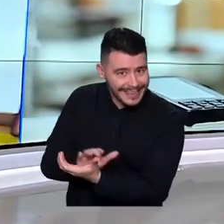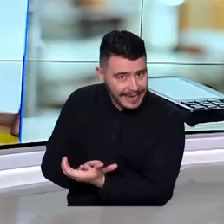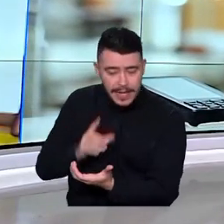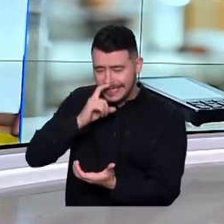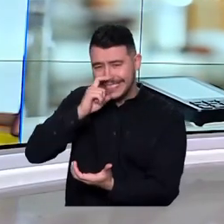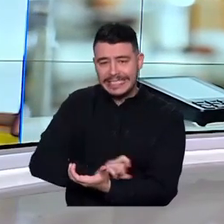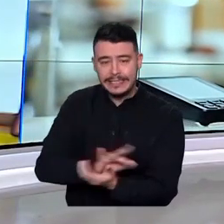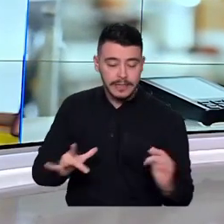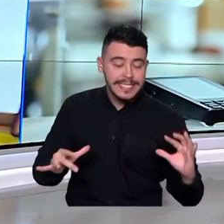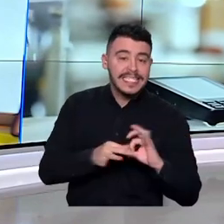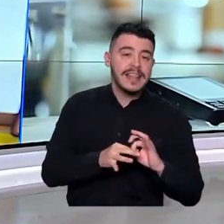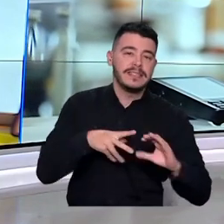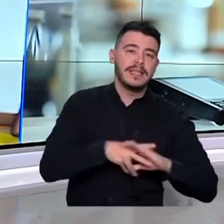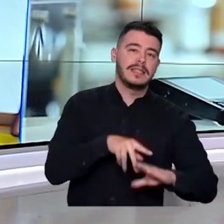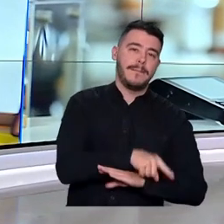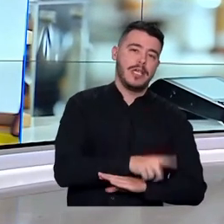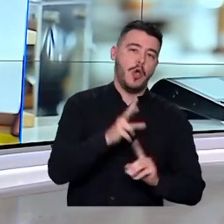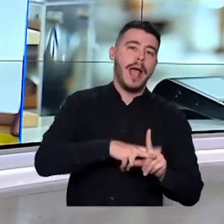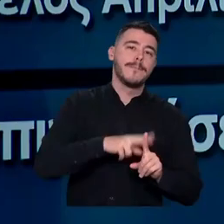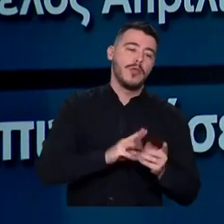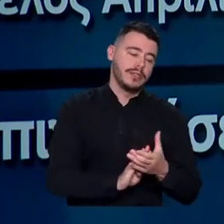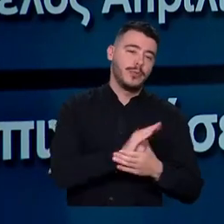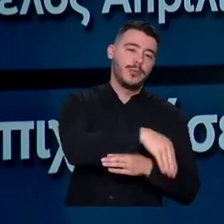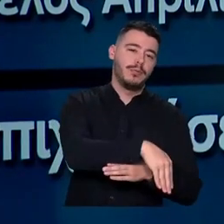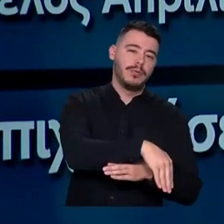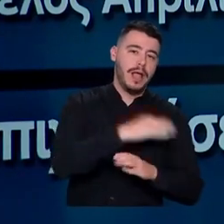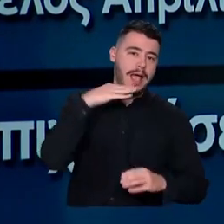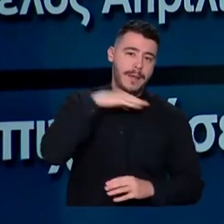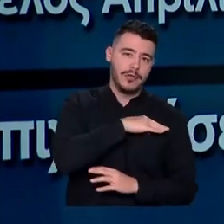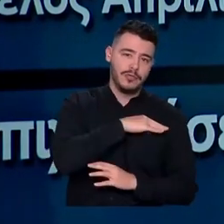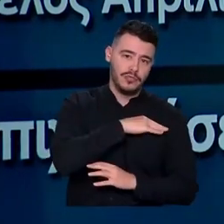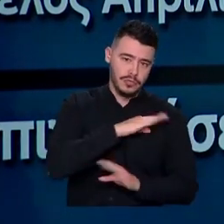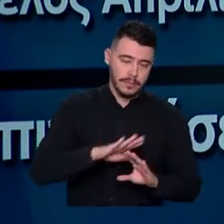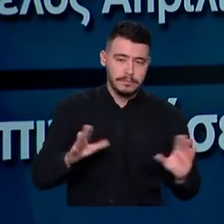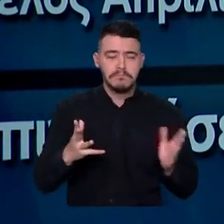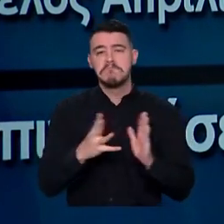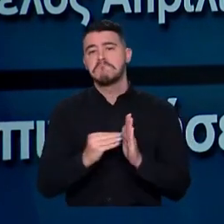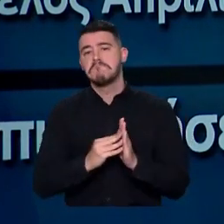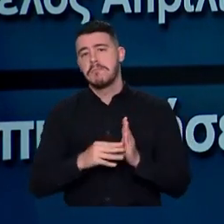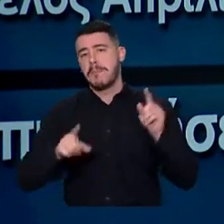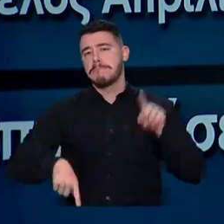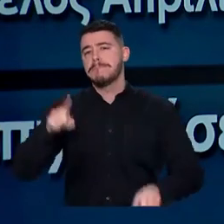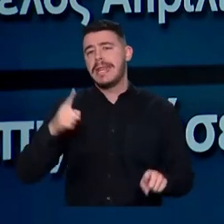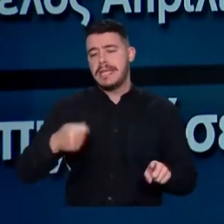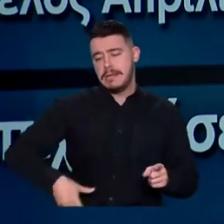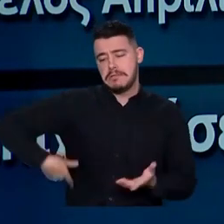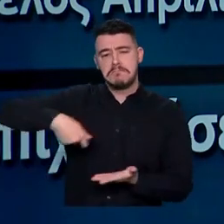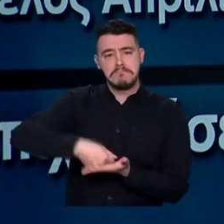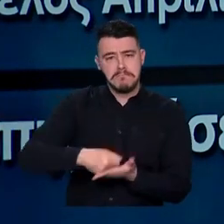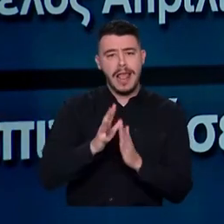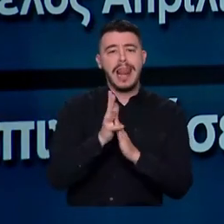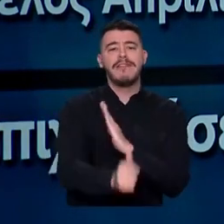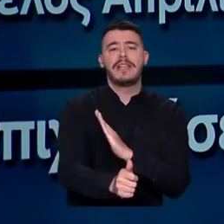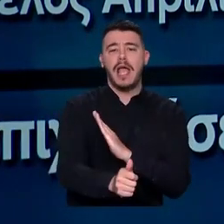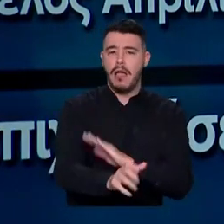μηχανή να είναι συνδεδεμένη με το pos θα πει κάποι εντάξει δεν τα καλύπτεις όλα γιατί θα πάει κάποιος με μετρητά θα πληρώσει και ούτε γάτα ούτε